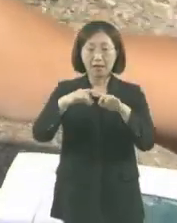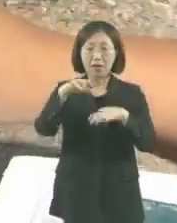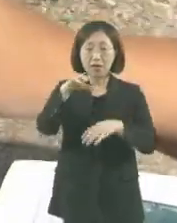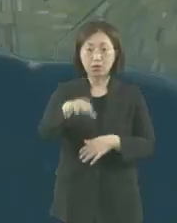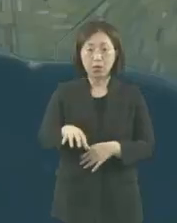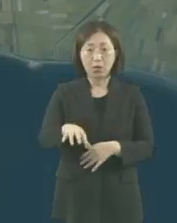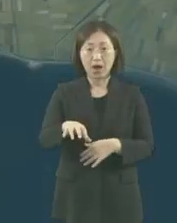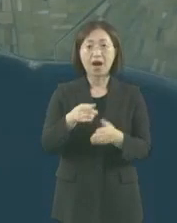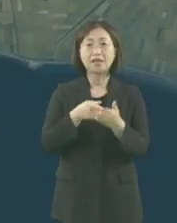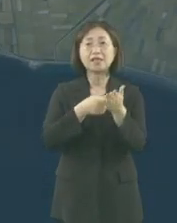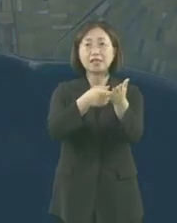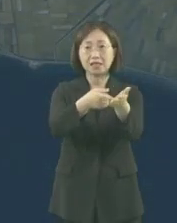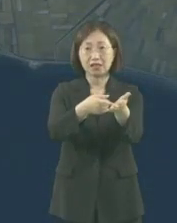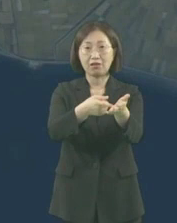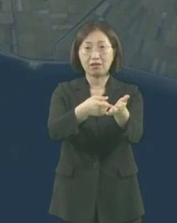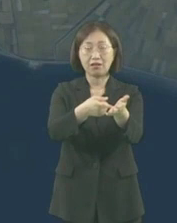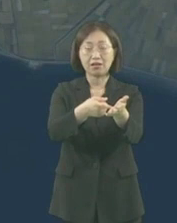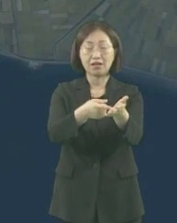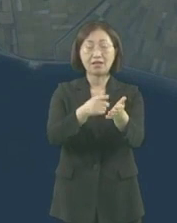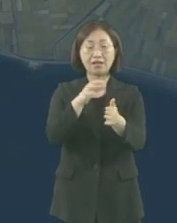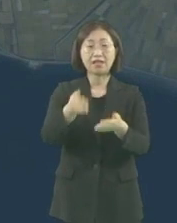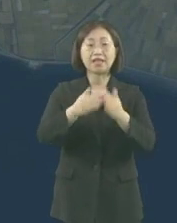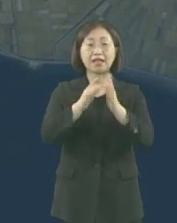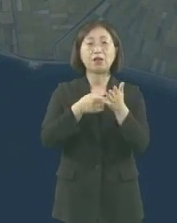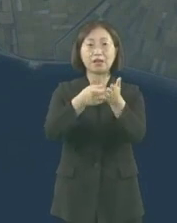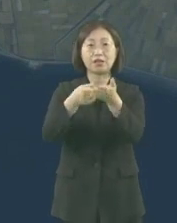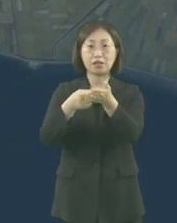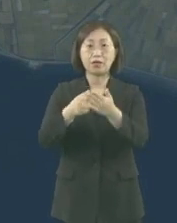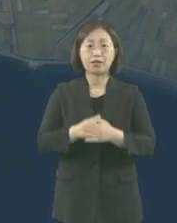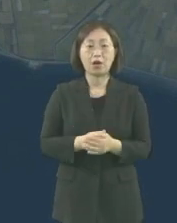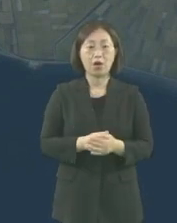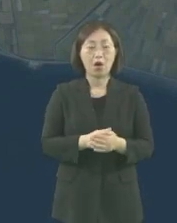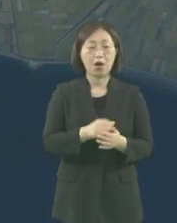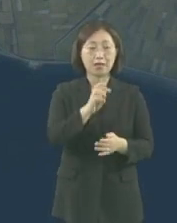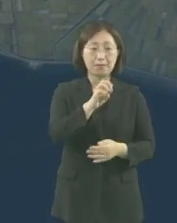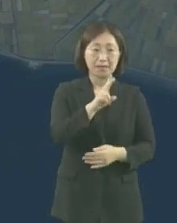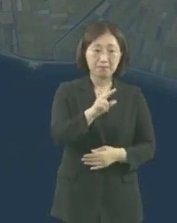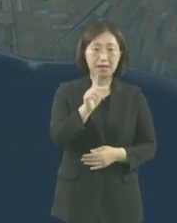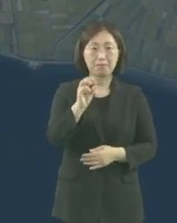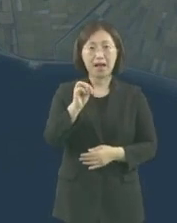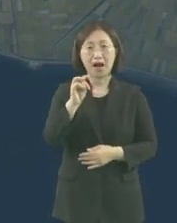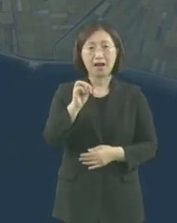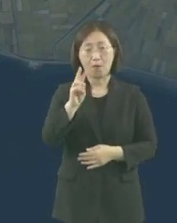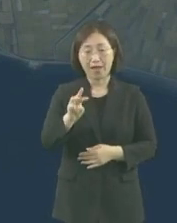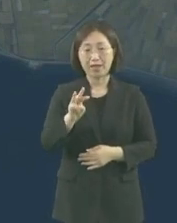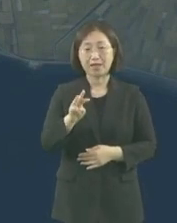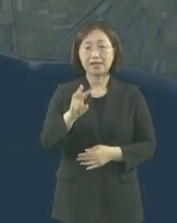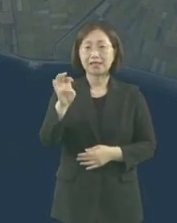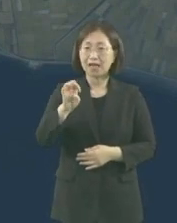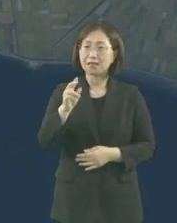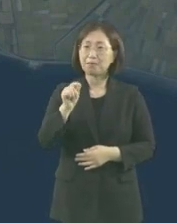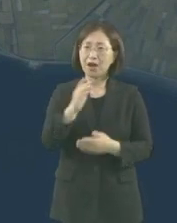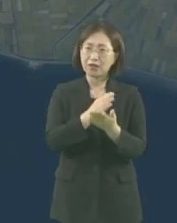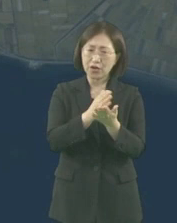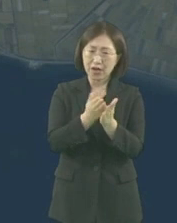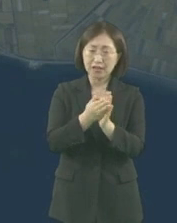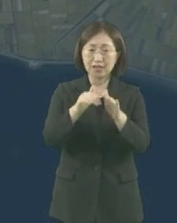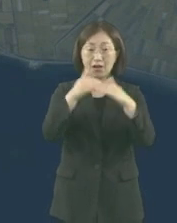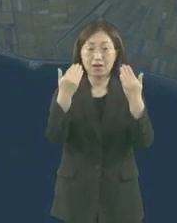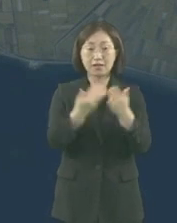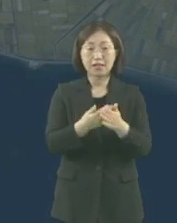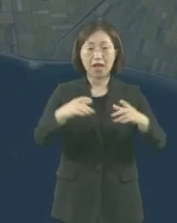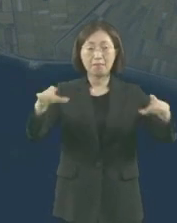짓겠다고 대거 신청해왔습니다. 가장 큰 202메가와트를 비롯해 32메가와트와 40메가와트급의 전체